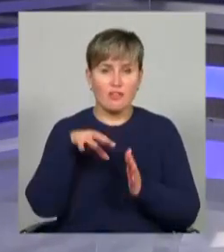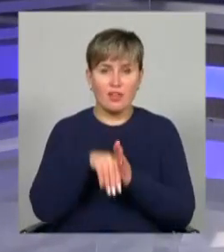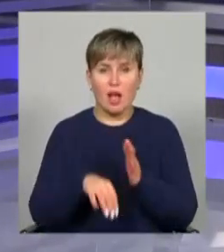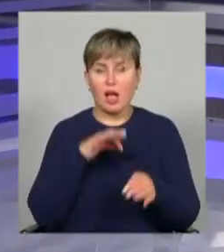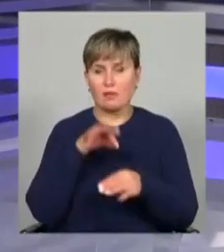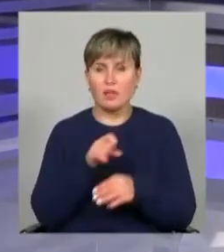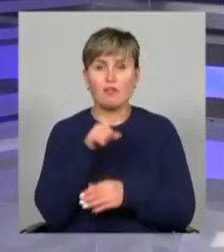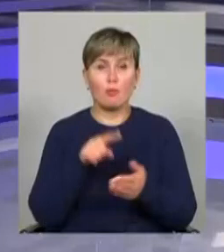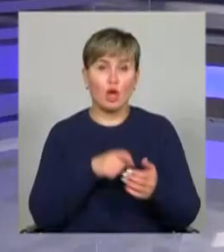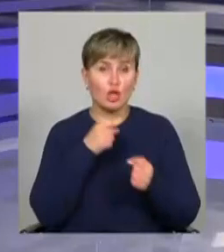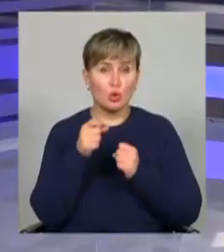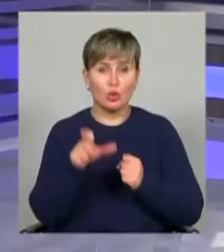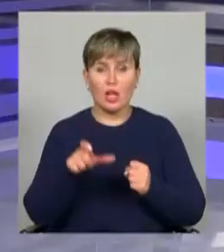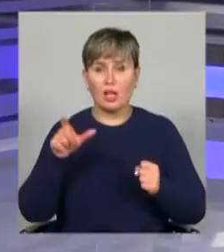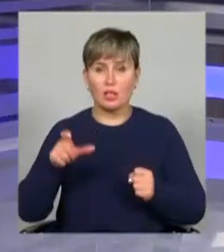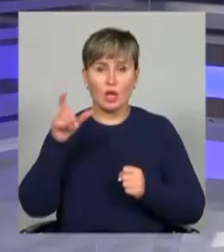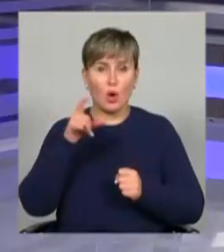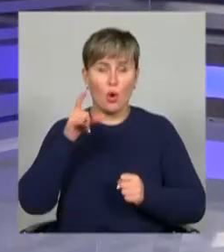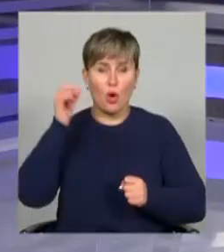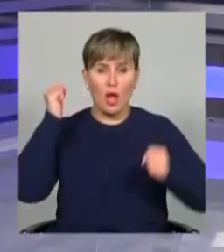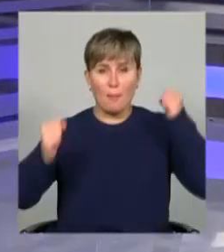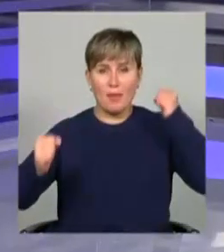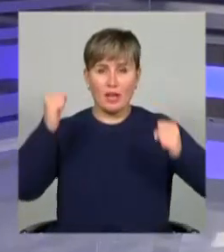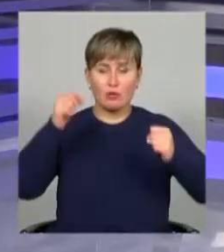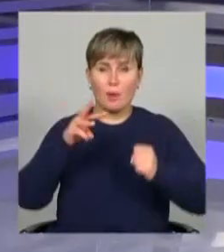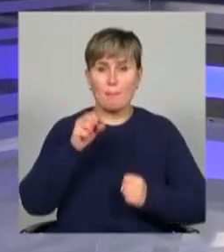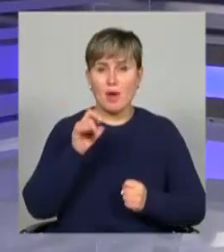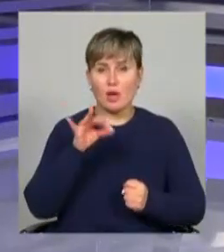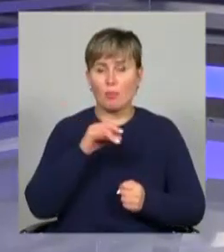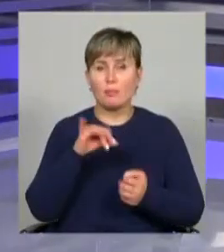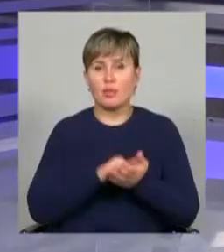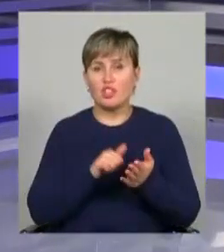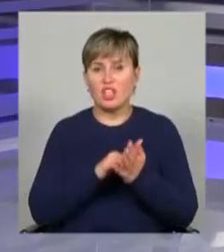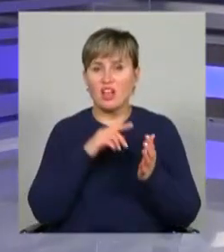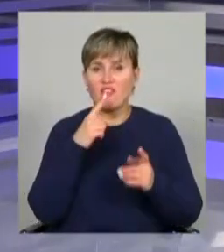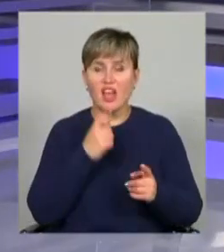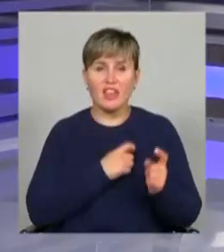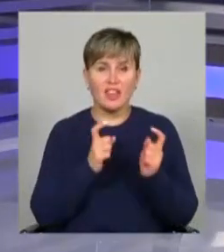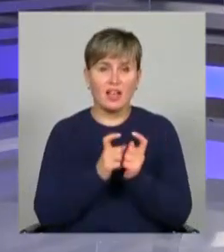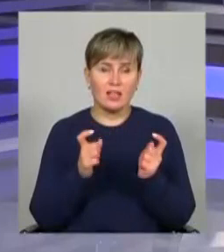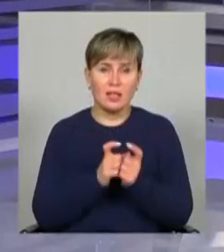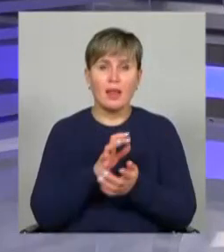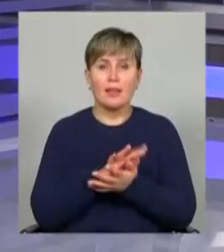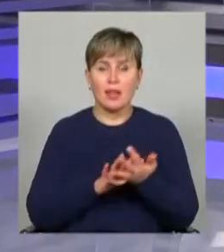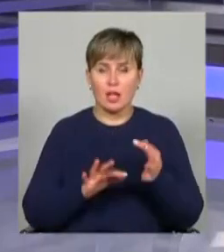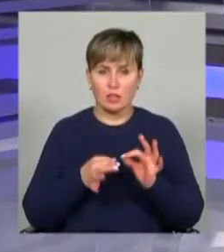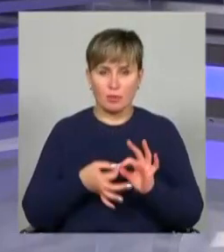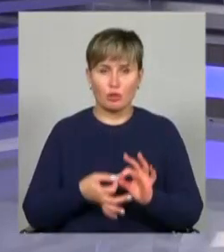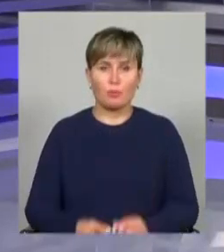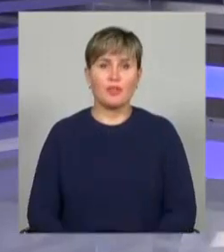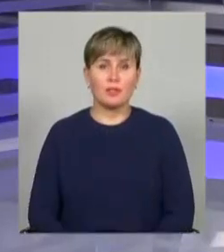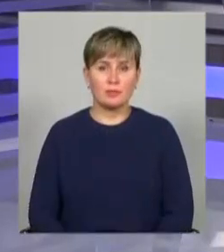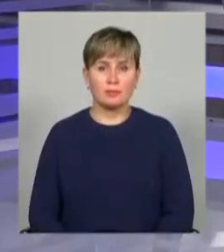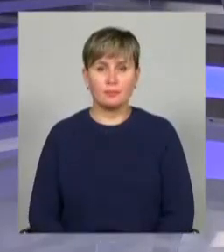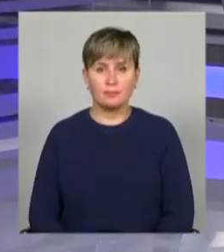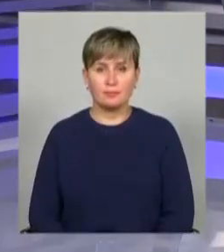вопросы журналистов о бомбардировке роддома в Мариуполе и причинах военного конфликта. Рустам Аралбаев следит за развитием